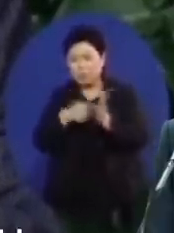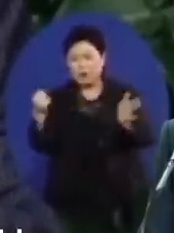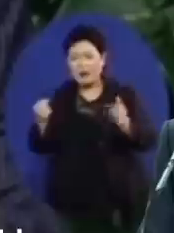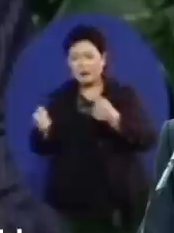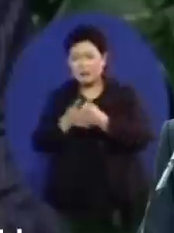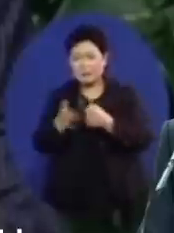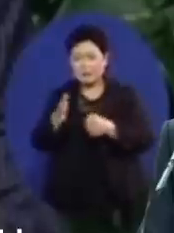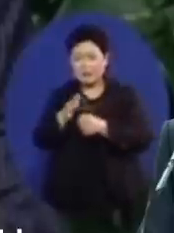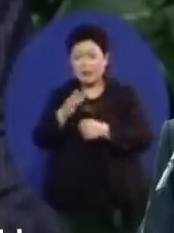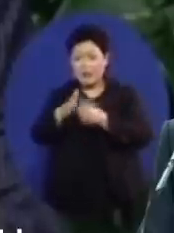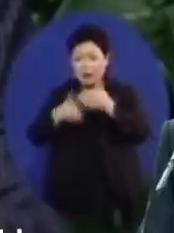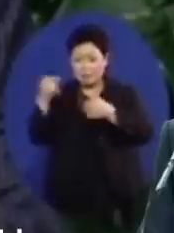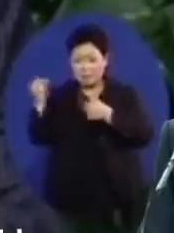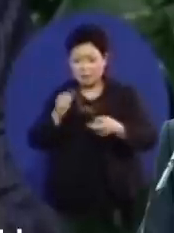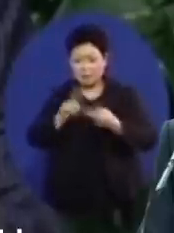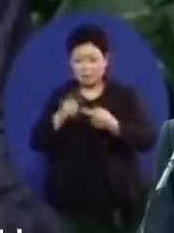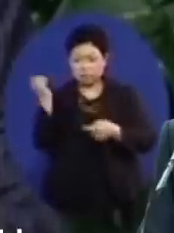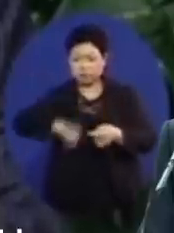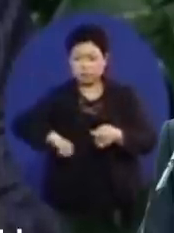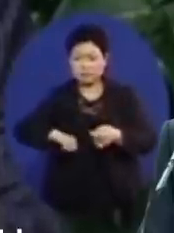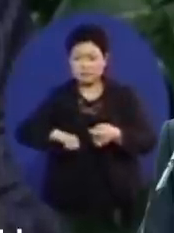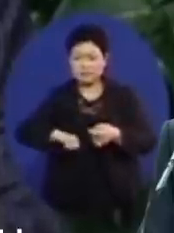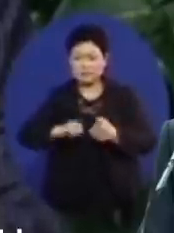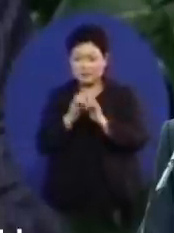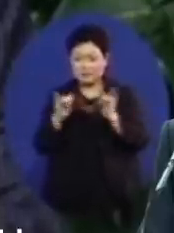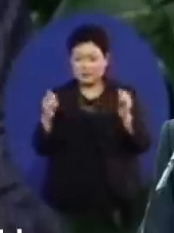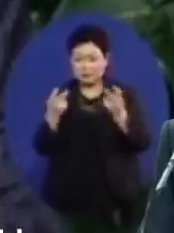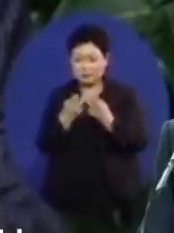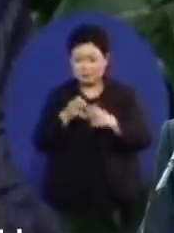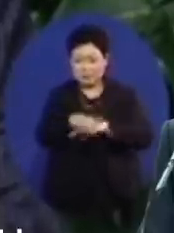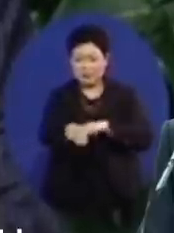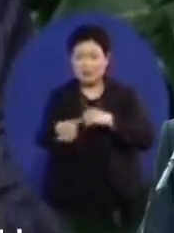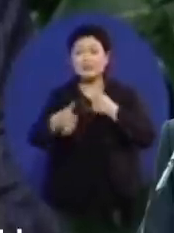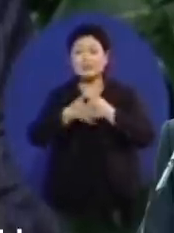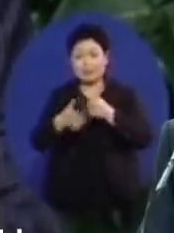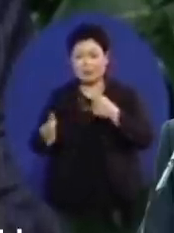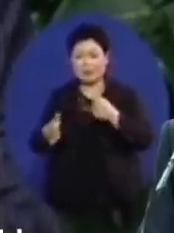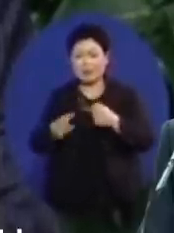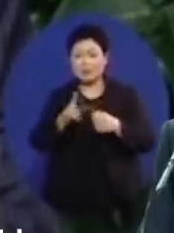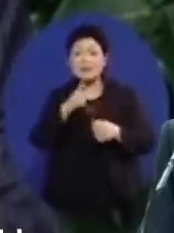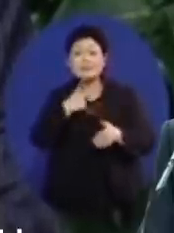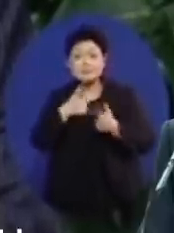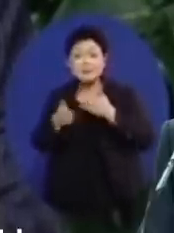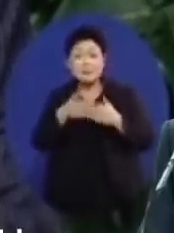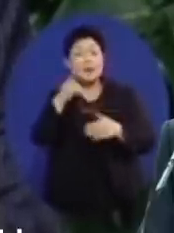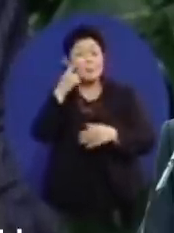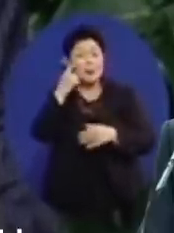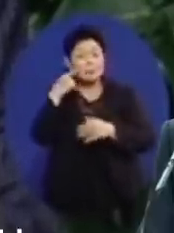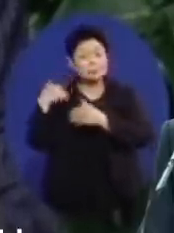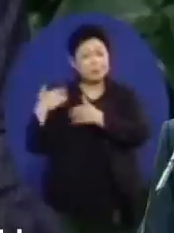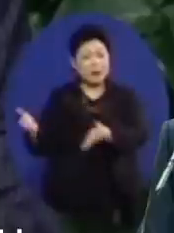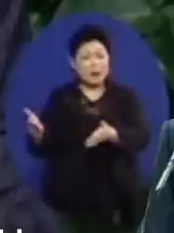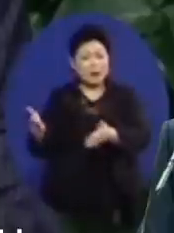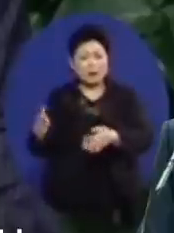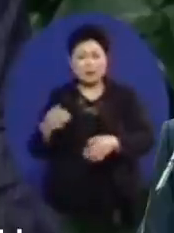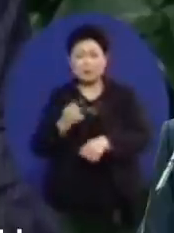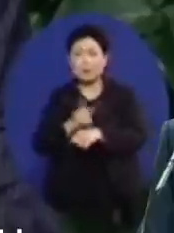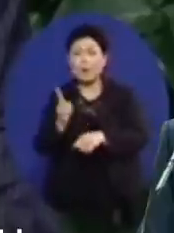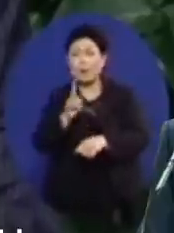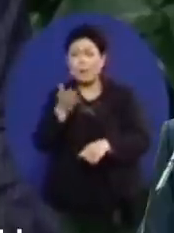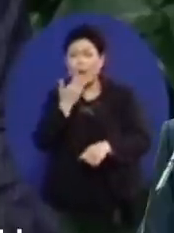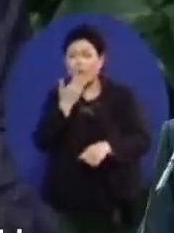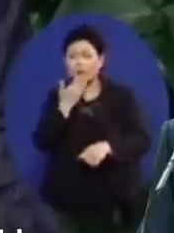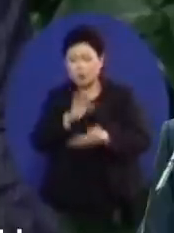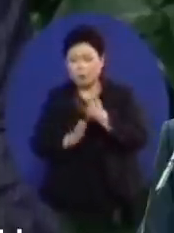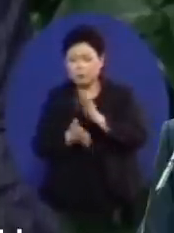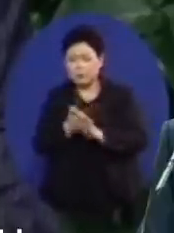내가 하란 대로 안 하고 네 인간의 수단과 방법으로 했으니 이제 맛보아라. 기근을 주셔서 먹을